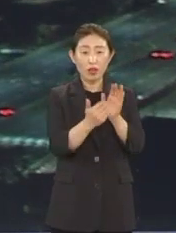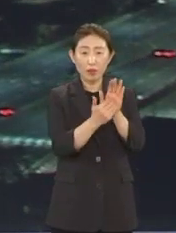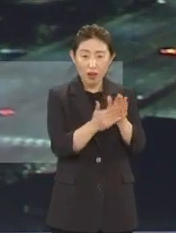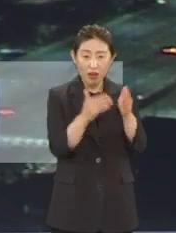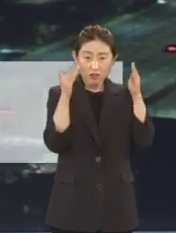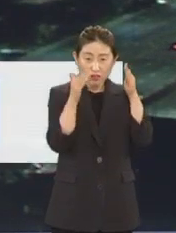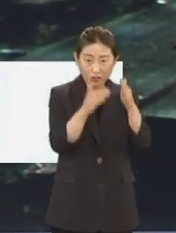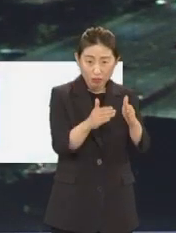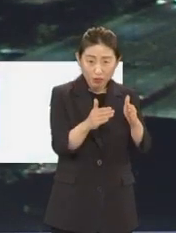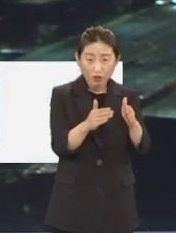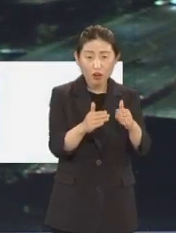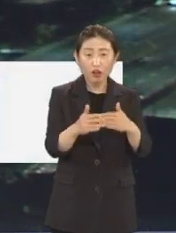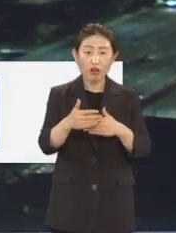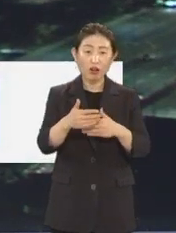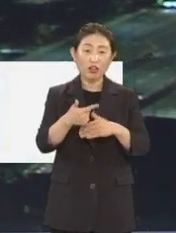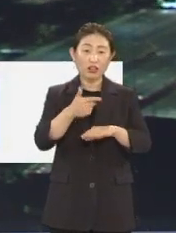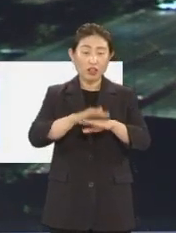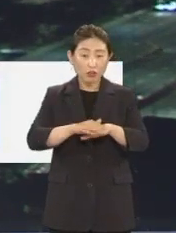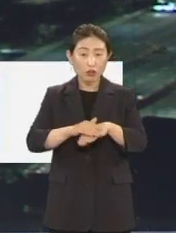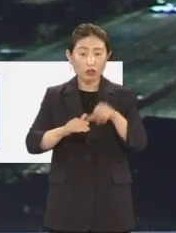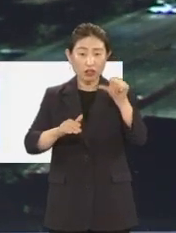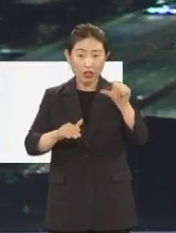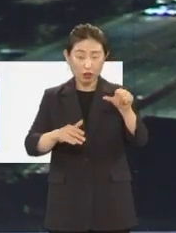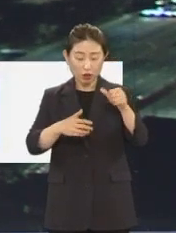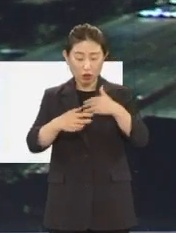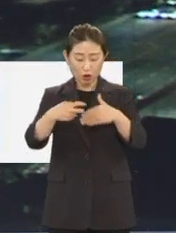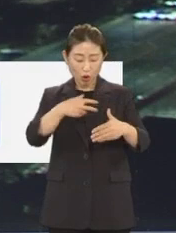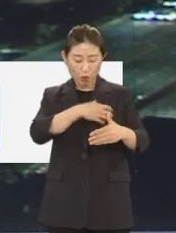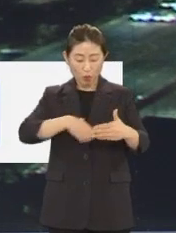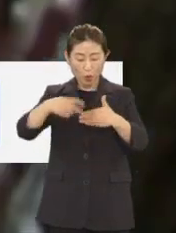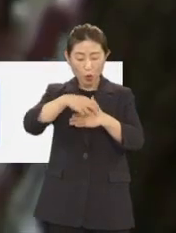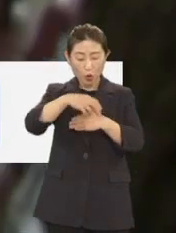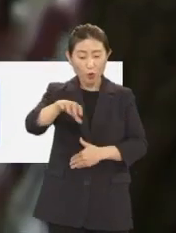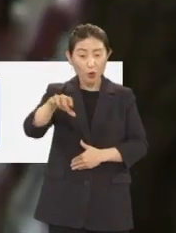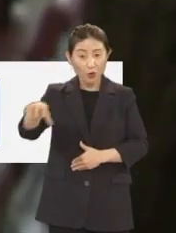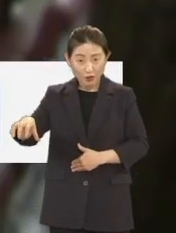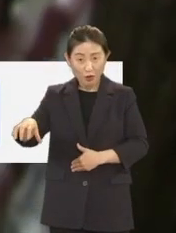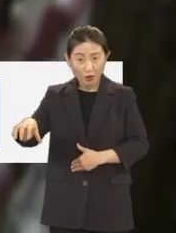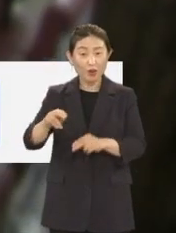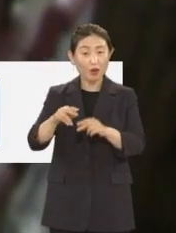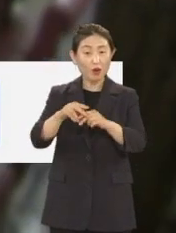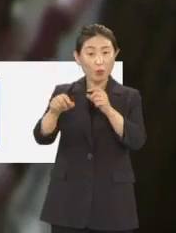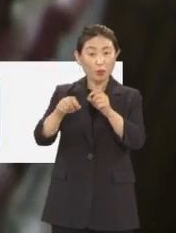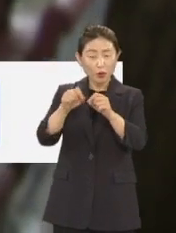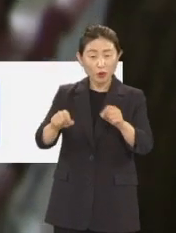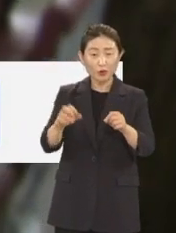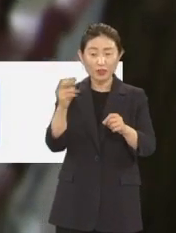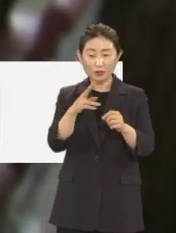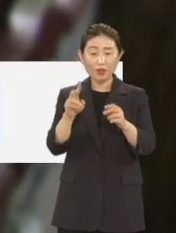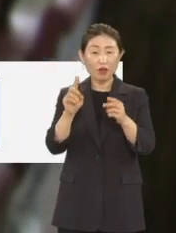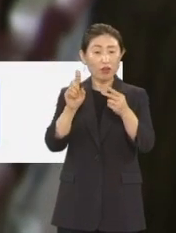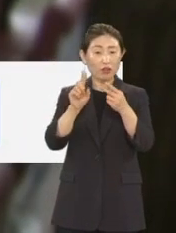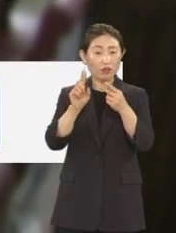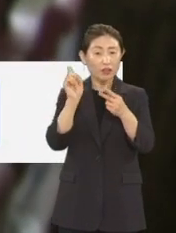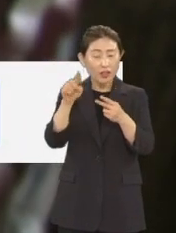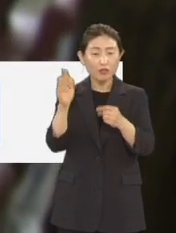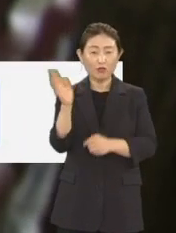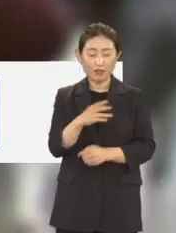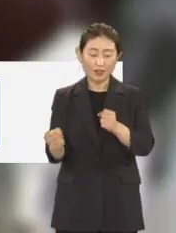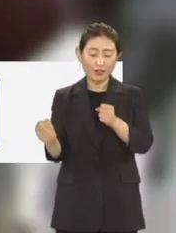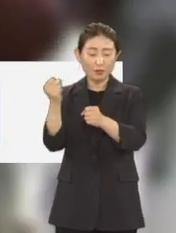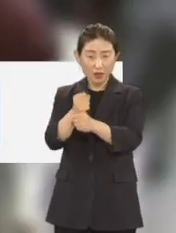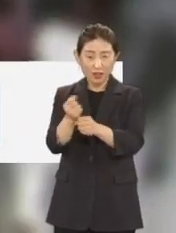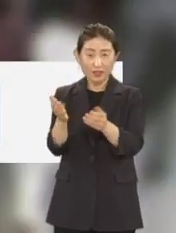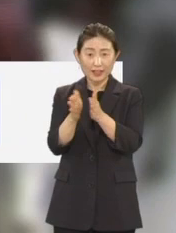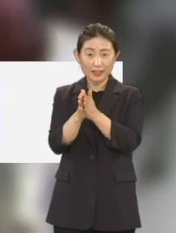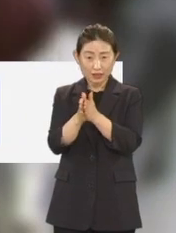코로나 대응을 위해 잠정 중단됐던 대전시 5개 구 보건소 진료 업무가 내일부터 다시 시작됩니다.